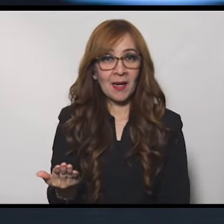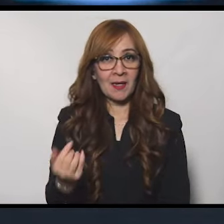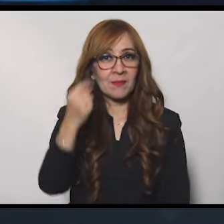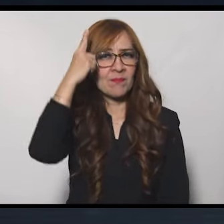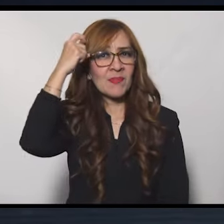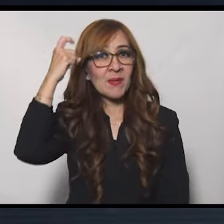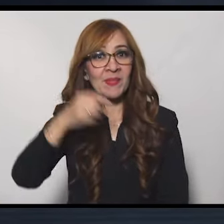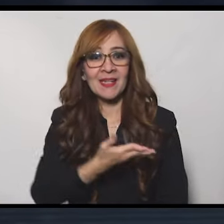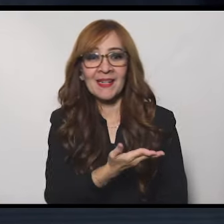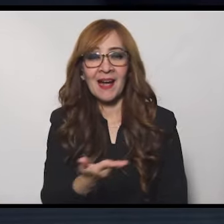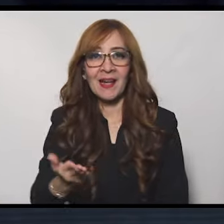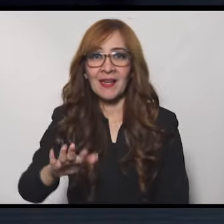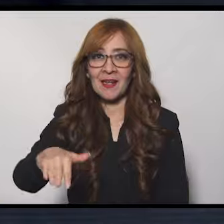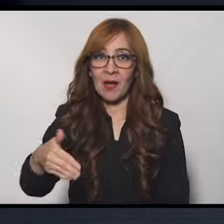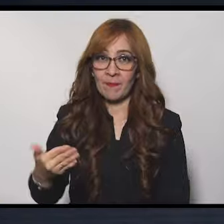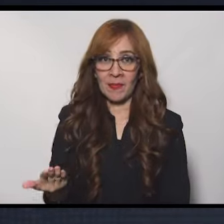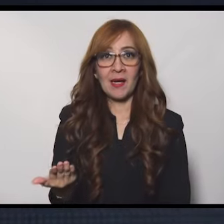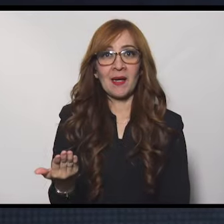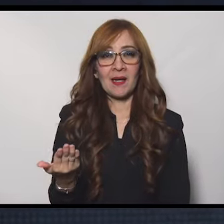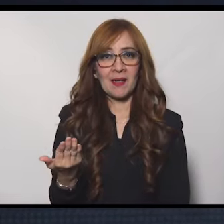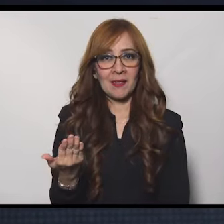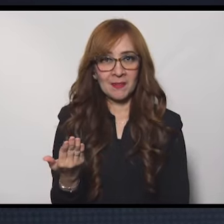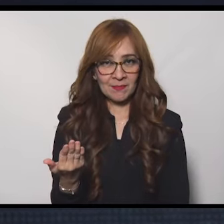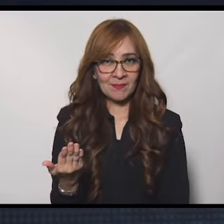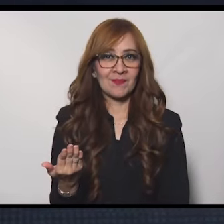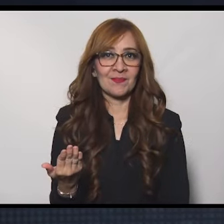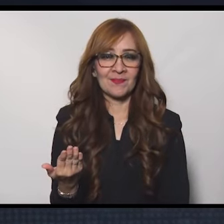What is your dream?